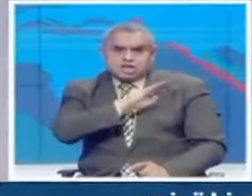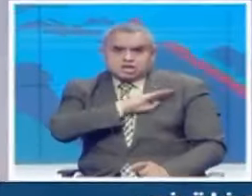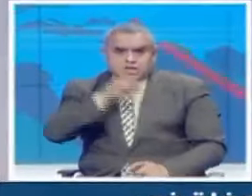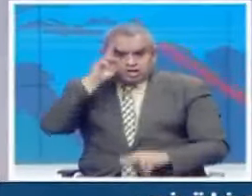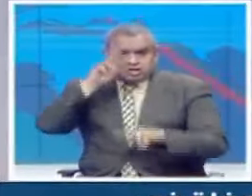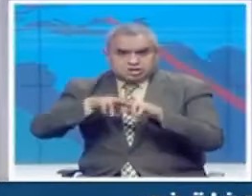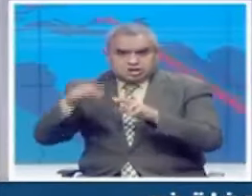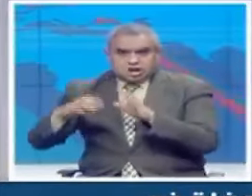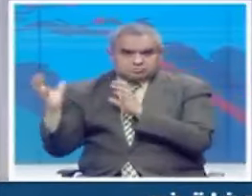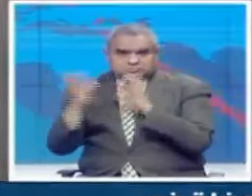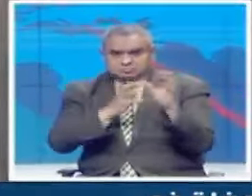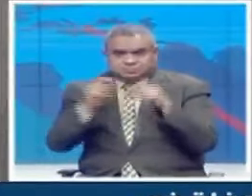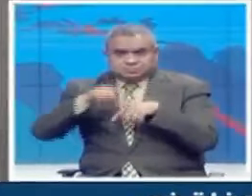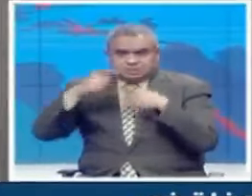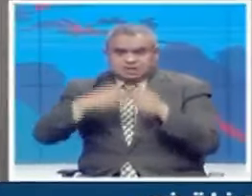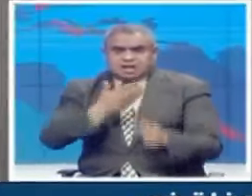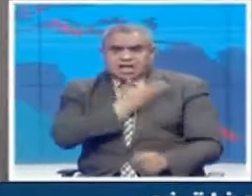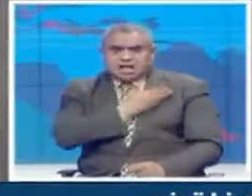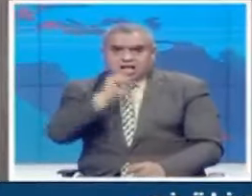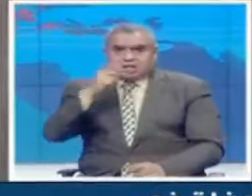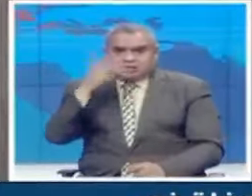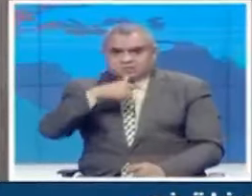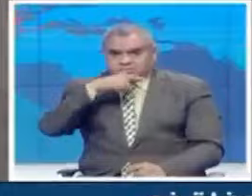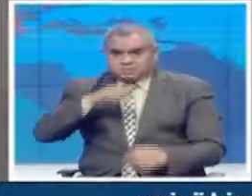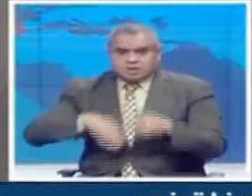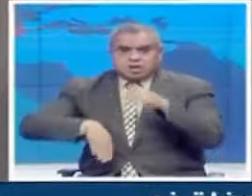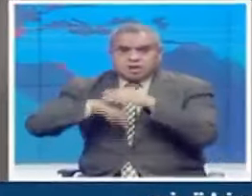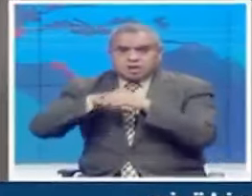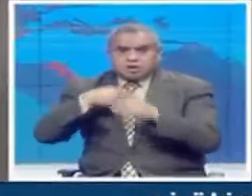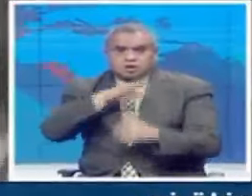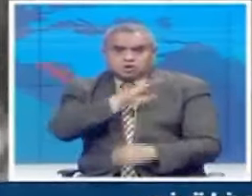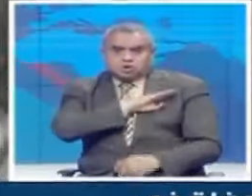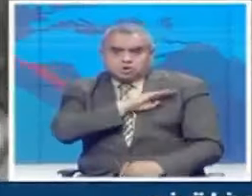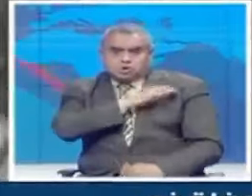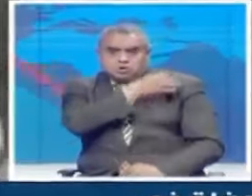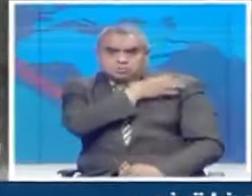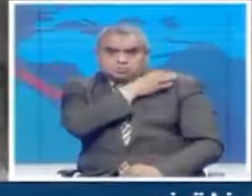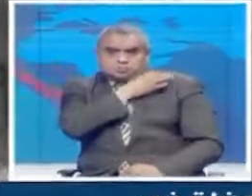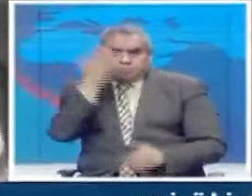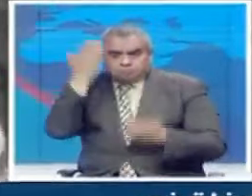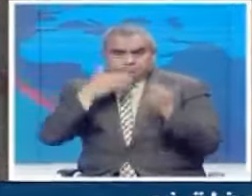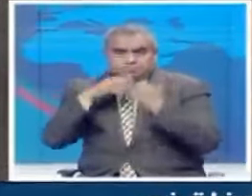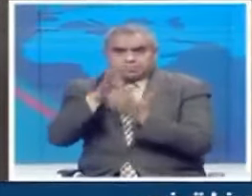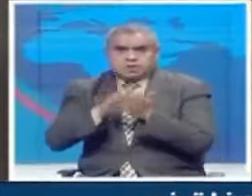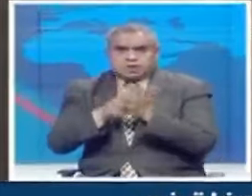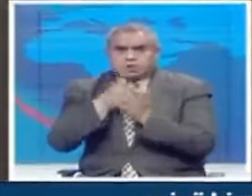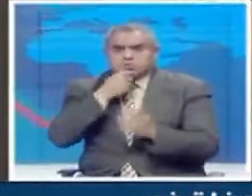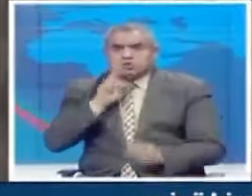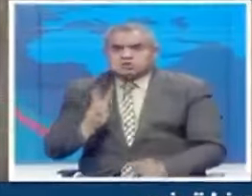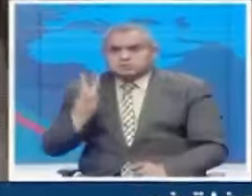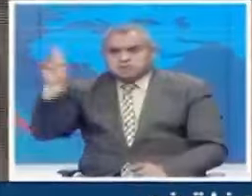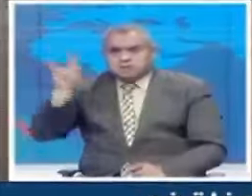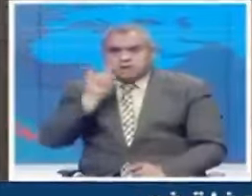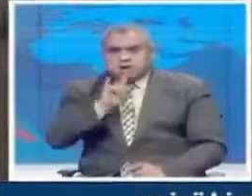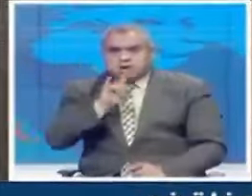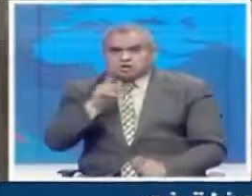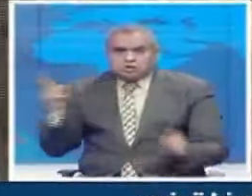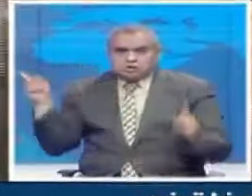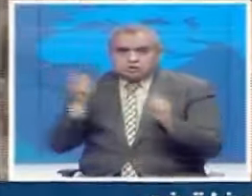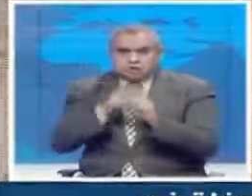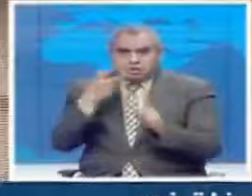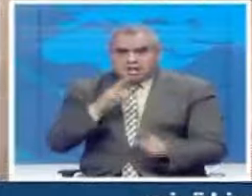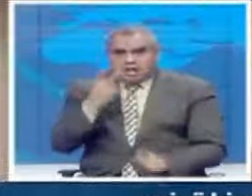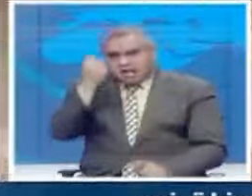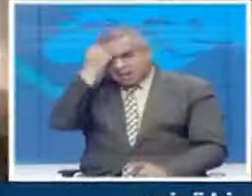في معارك قطاع غزة، مشيرة إلى ارتفاع عدد الجنود والضباط المصابين منذ 7 أكتوبر الماضي إلى